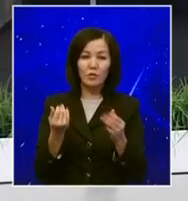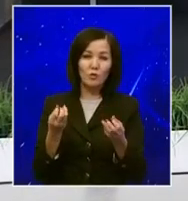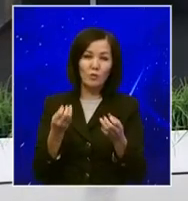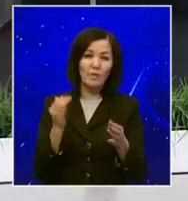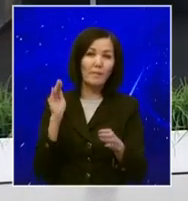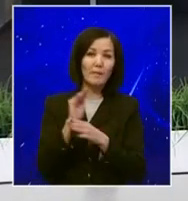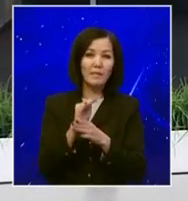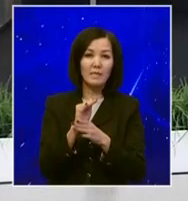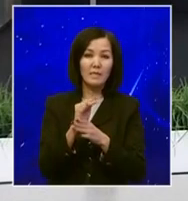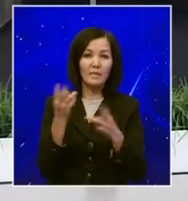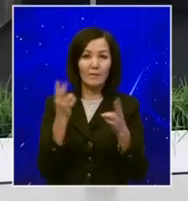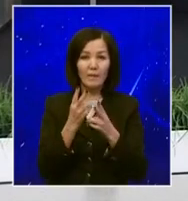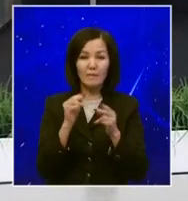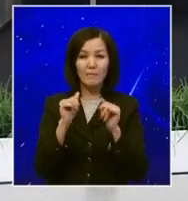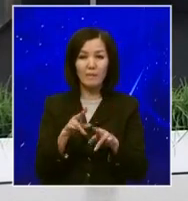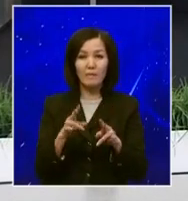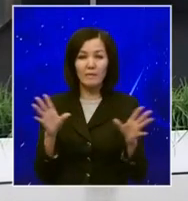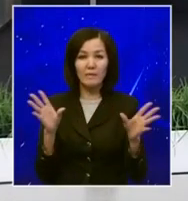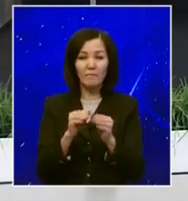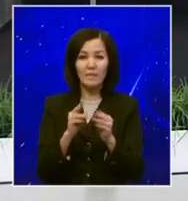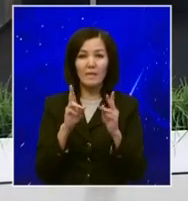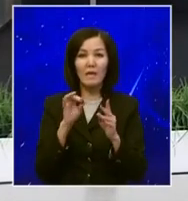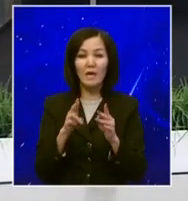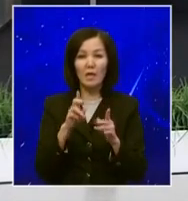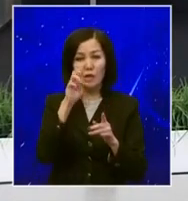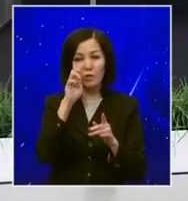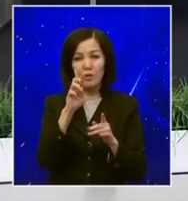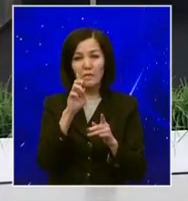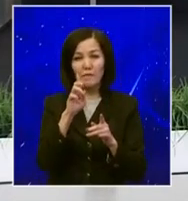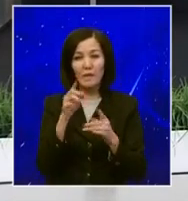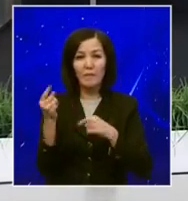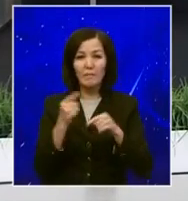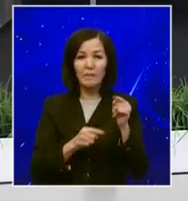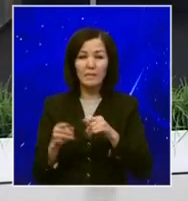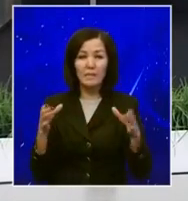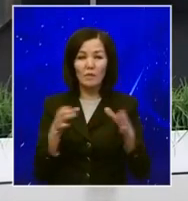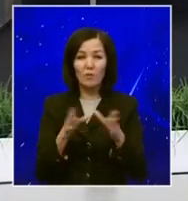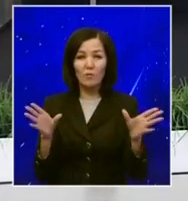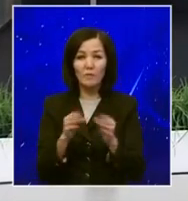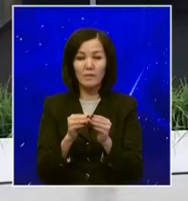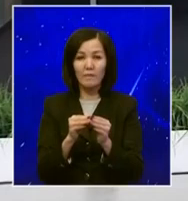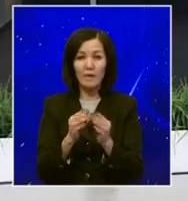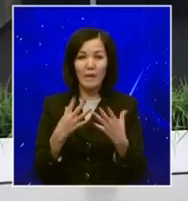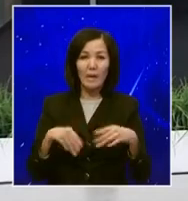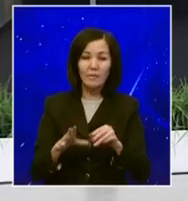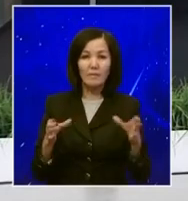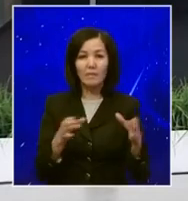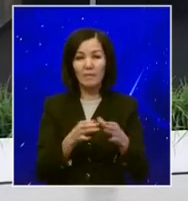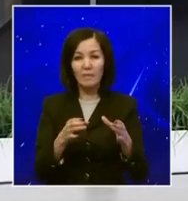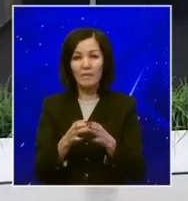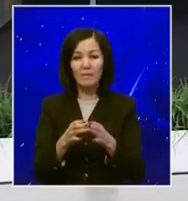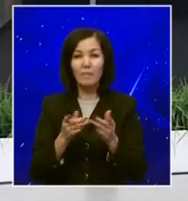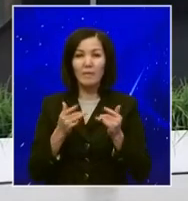дополнительные меры необходимо нам принять совместно, как государству, так и бизнес-сообществу и общественным объединением потребителей,